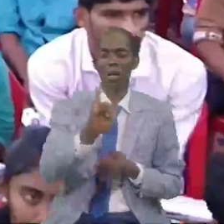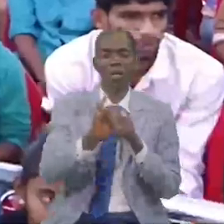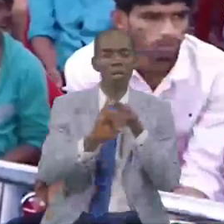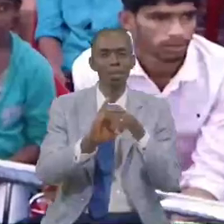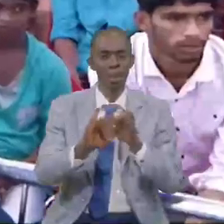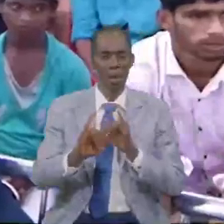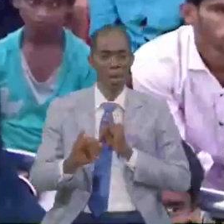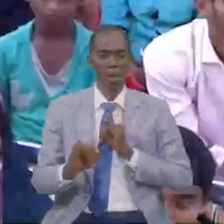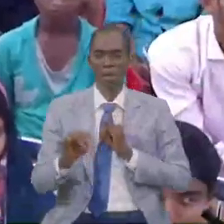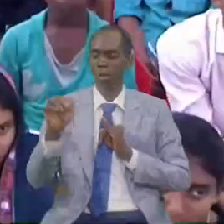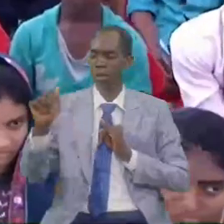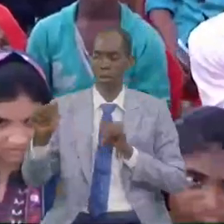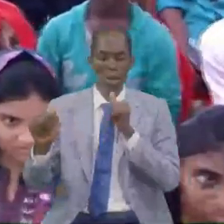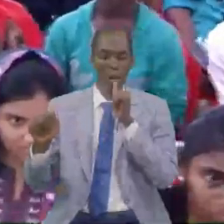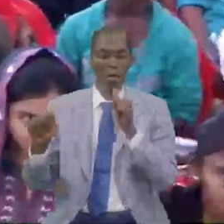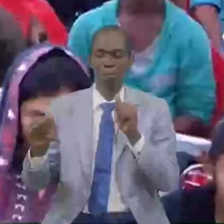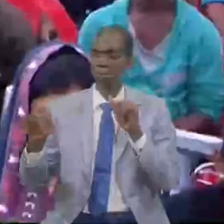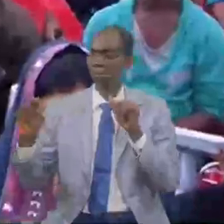Je ne suis rien.